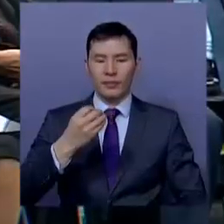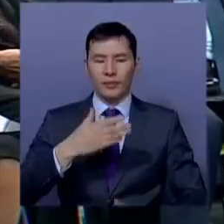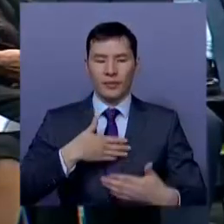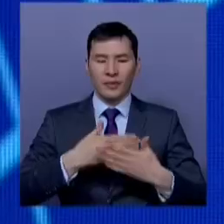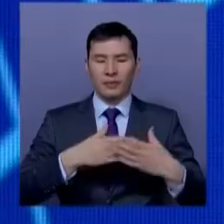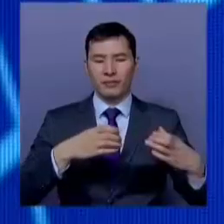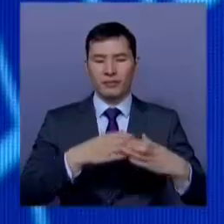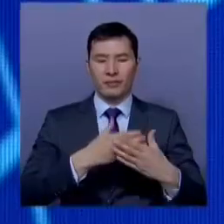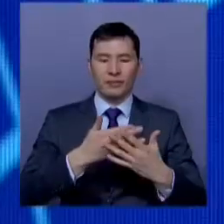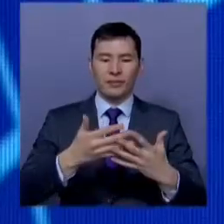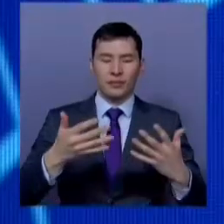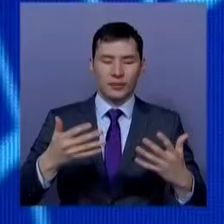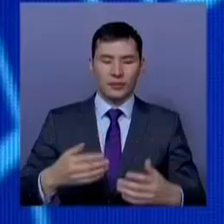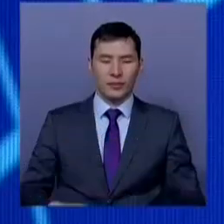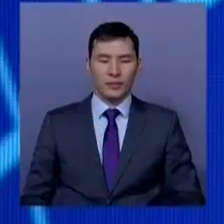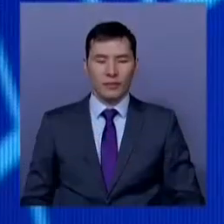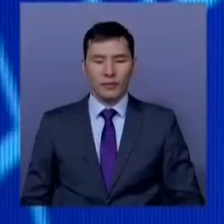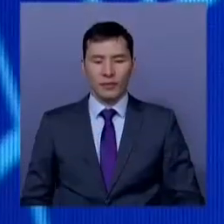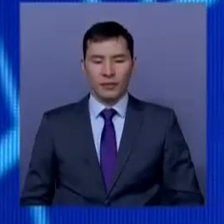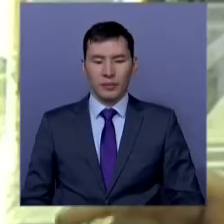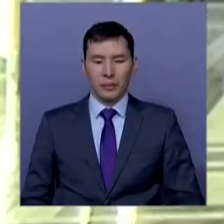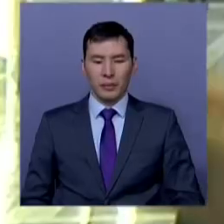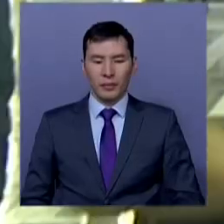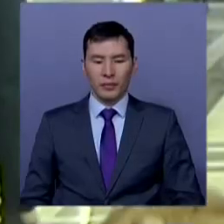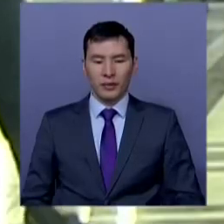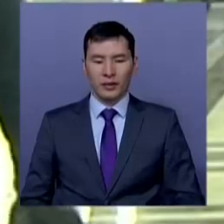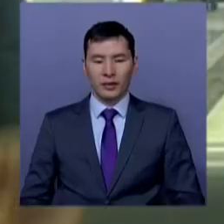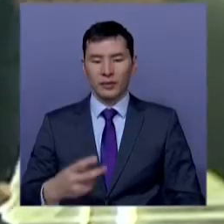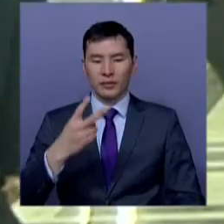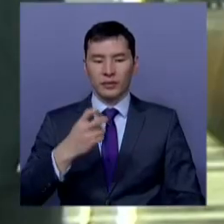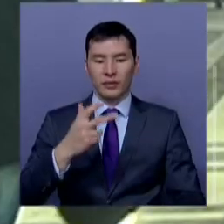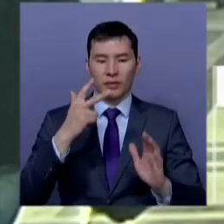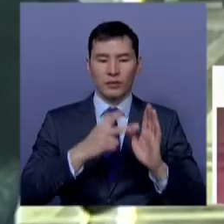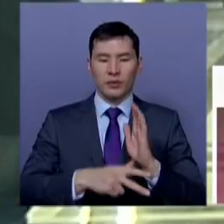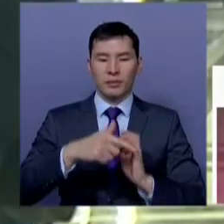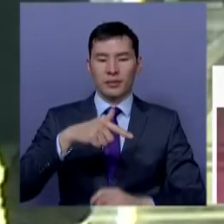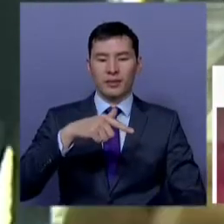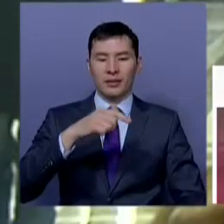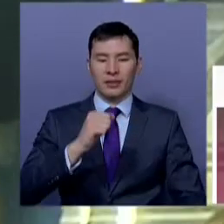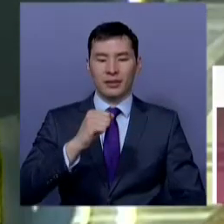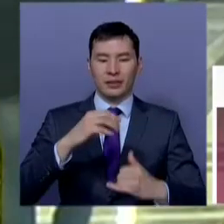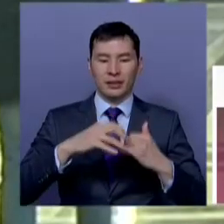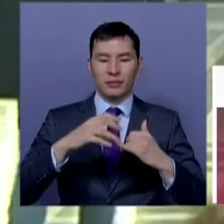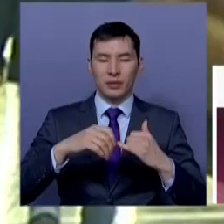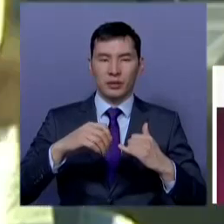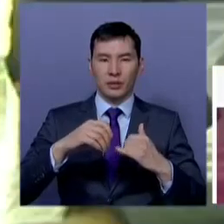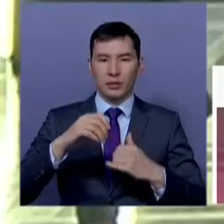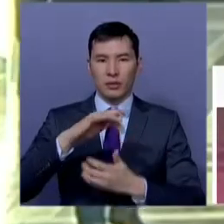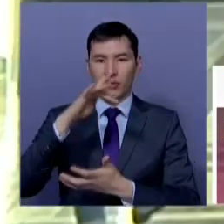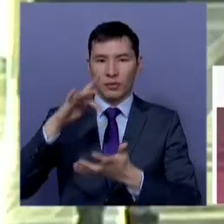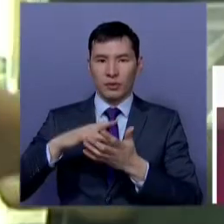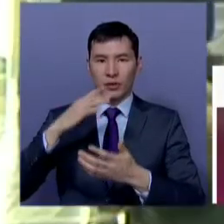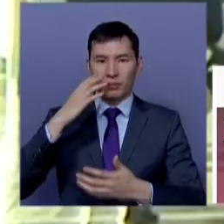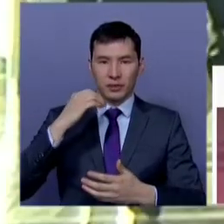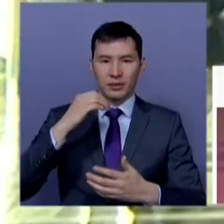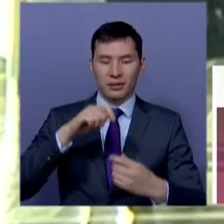белсенділері де жақсы бастамаға балап отыр. 280 гектар жер қалаға қайтып келеді деді. 180 болашақта қайтуы мүмкін